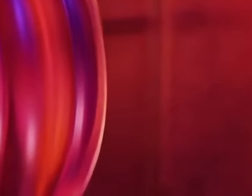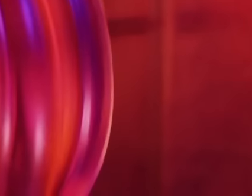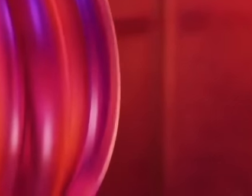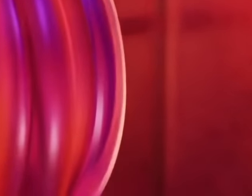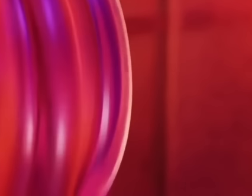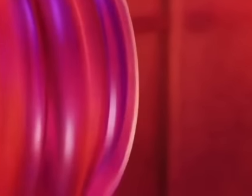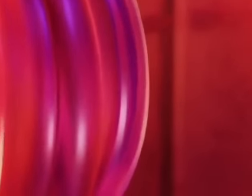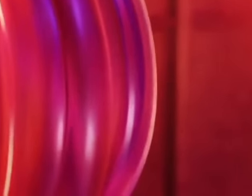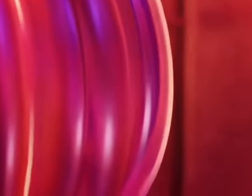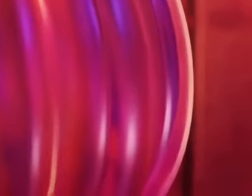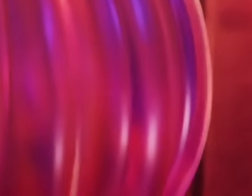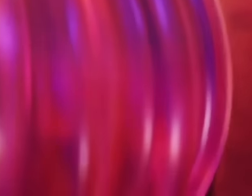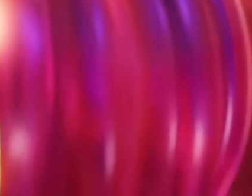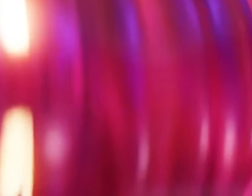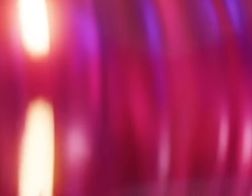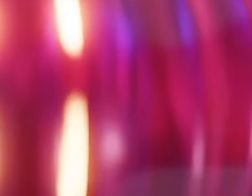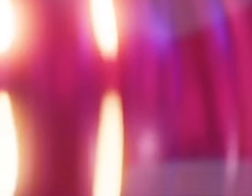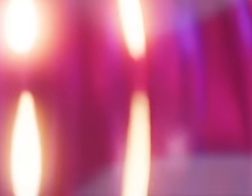Waj'alhu lana